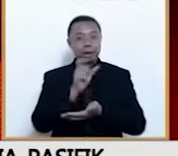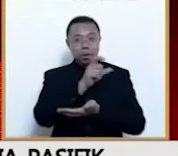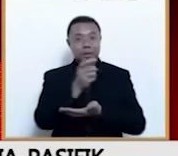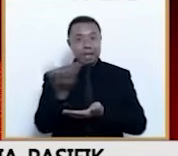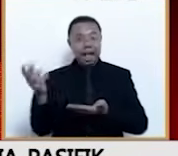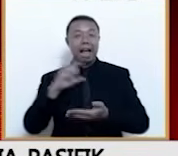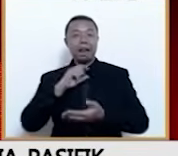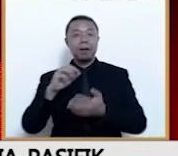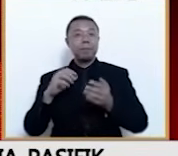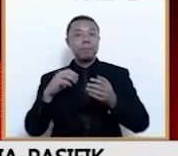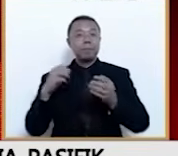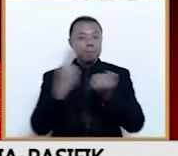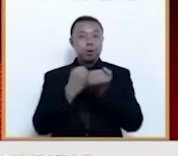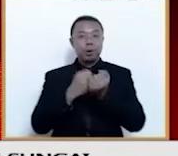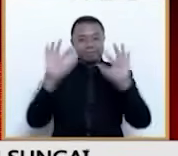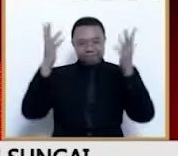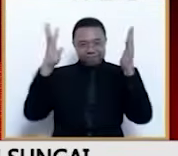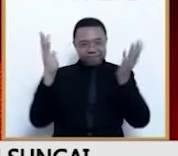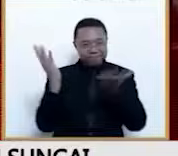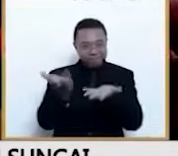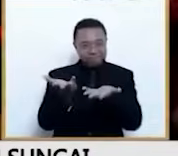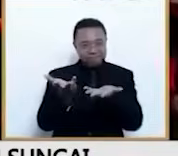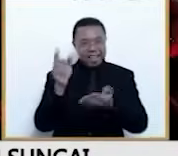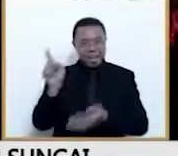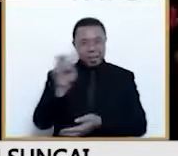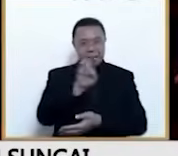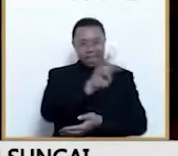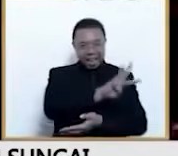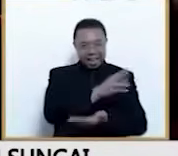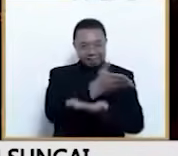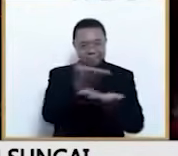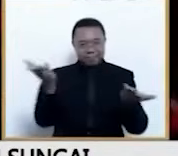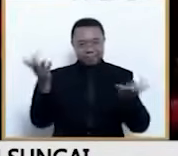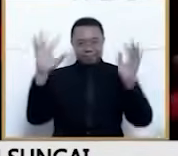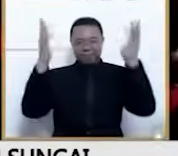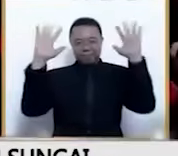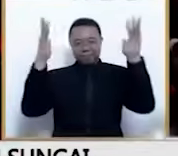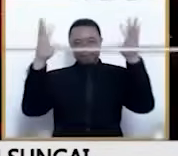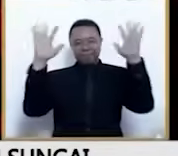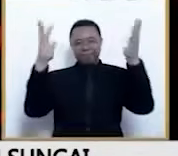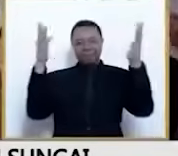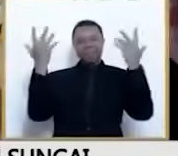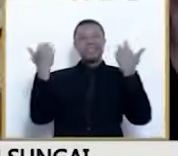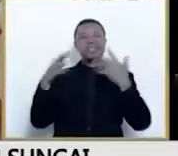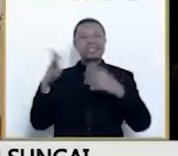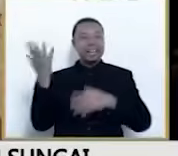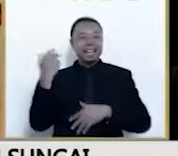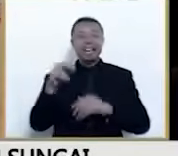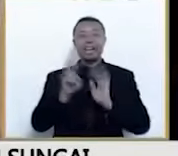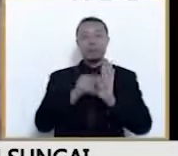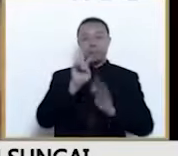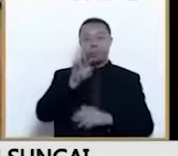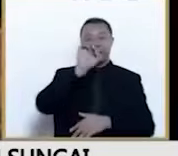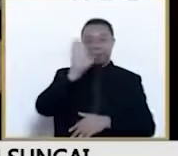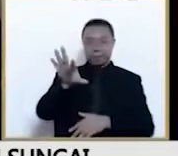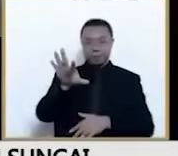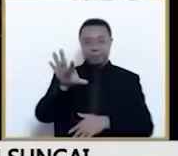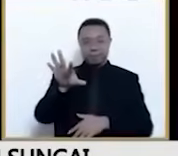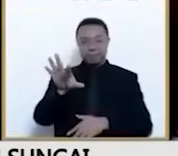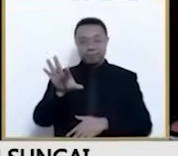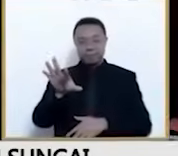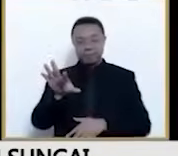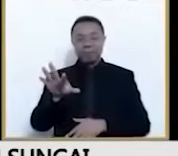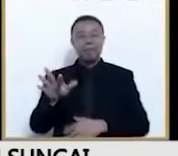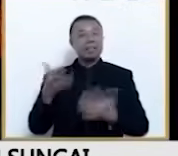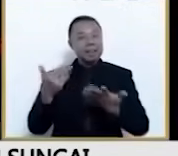para pendukung untuk memberikan aplaus tentunya untuk calon wakil gubernur nomor urut 2 yang sudah memberikan jawaban. Dan kita